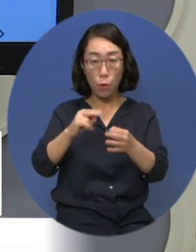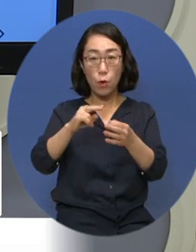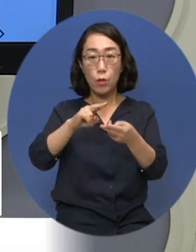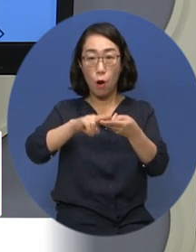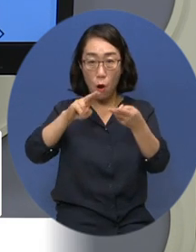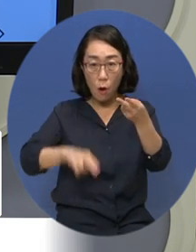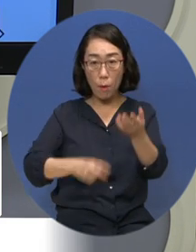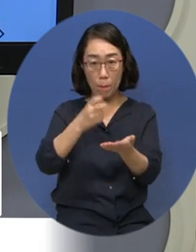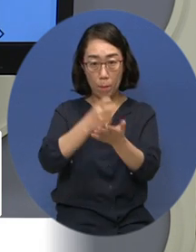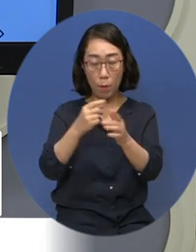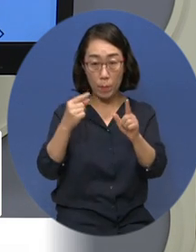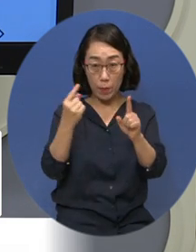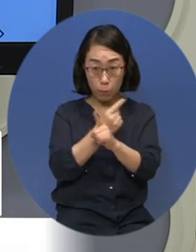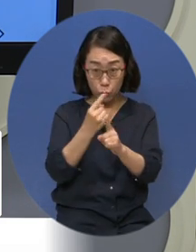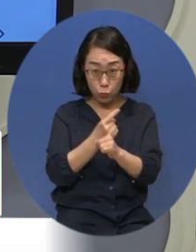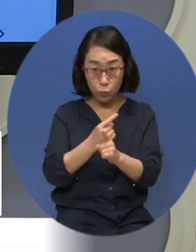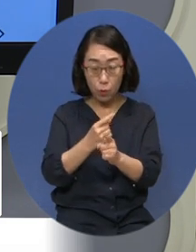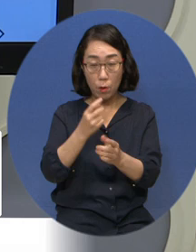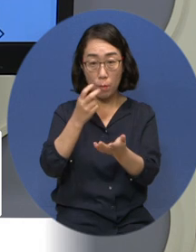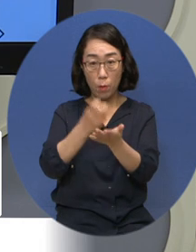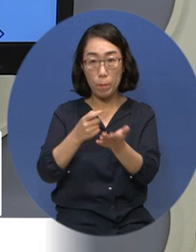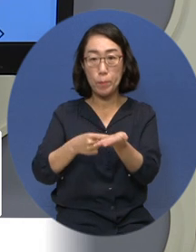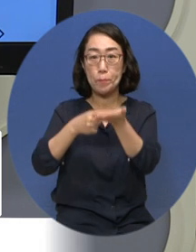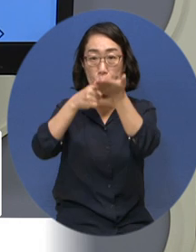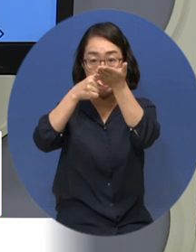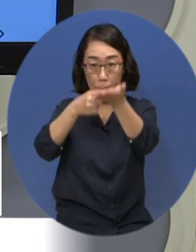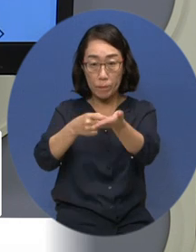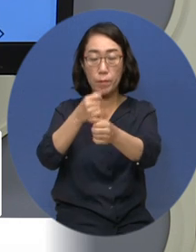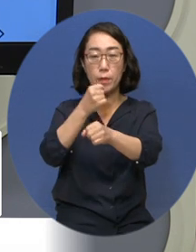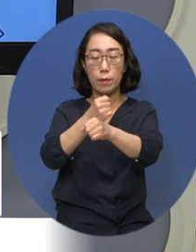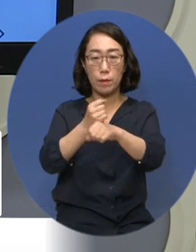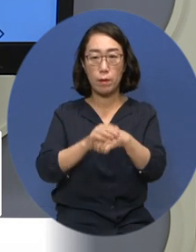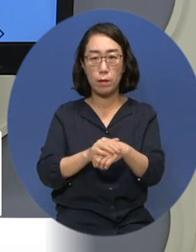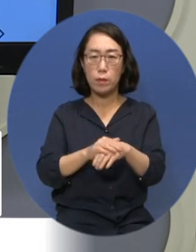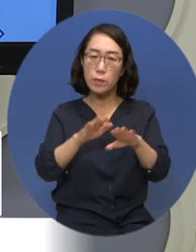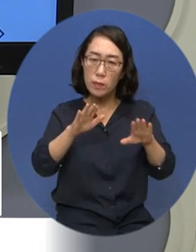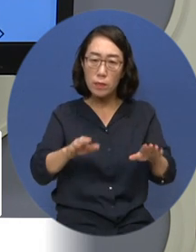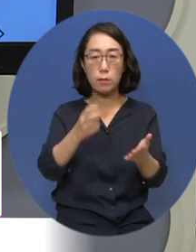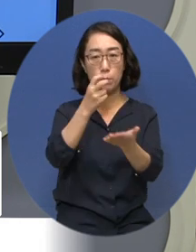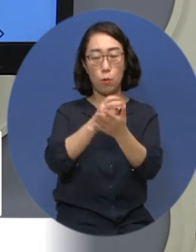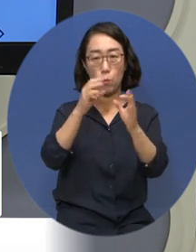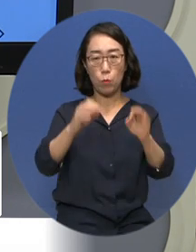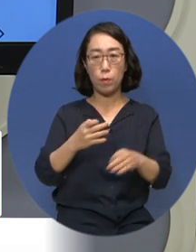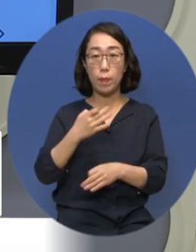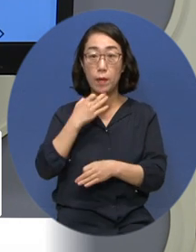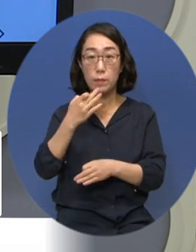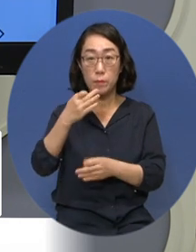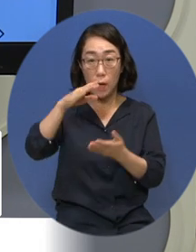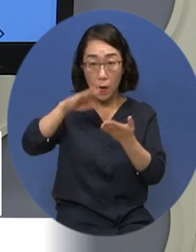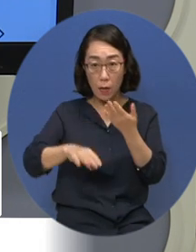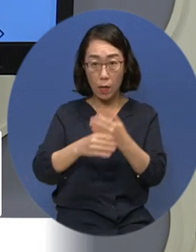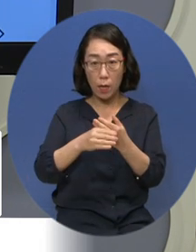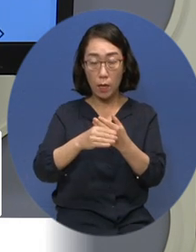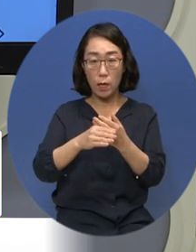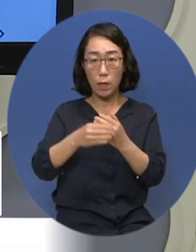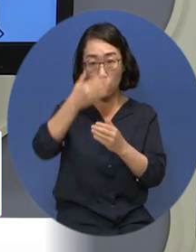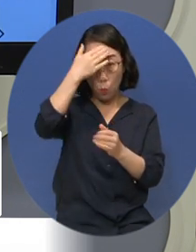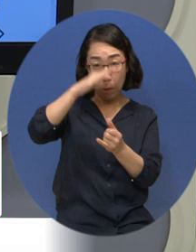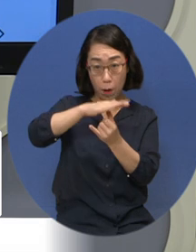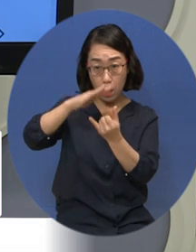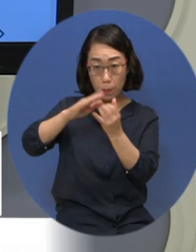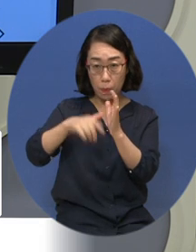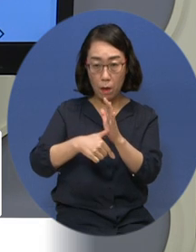일부개정법률안 을 대표발의 했는데요 현행법은 14세가 되지 아니한 미성년자의 행위는